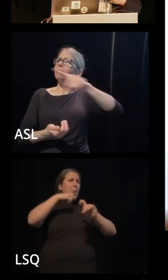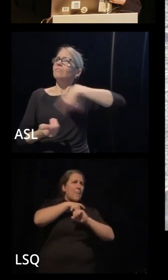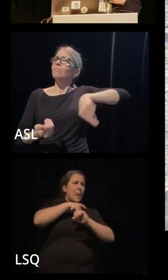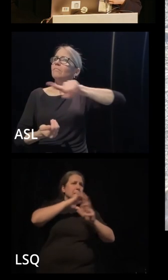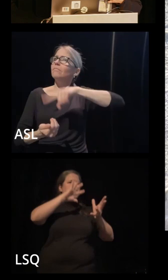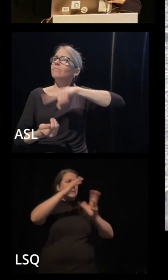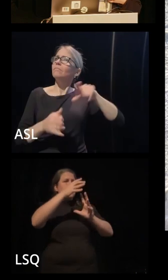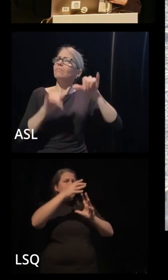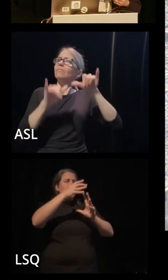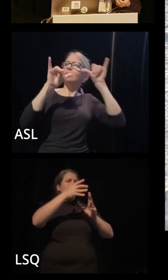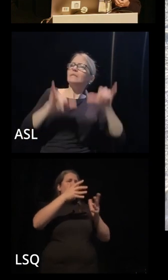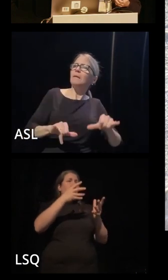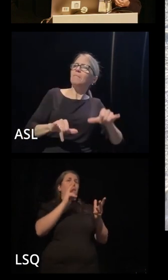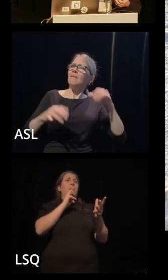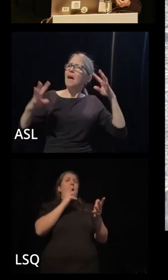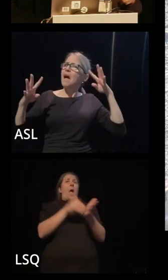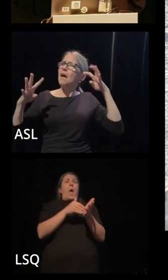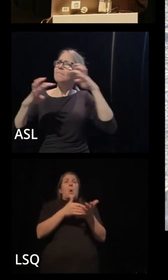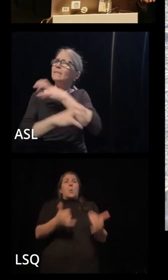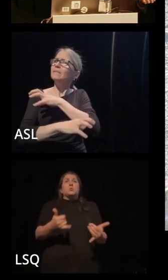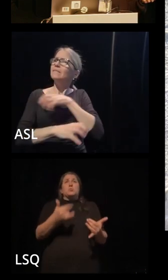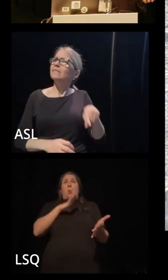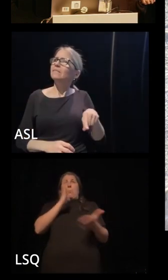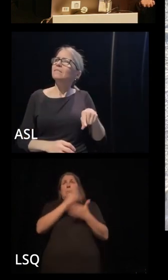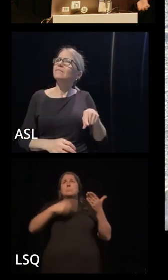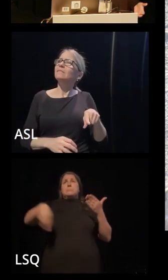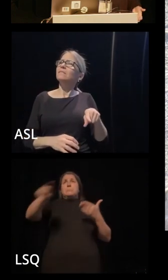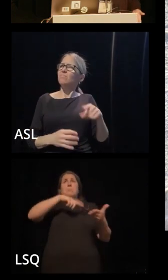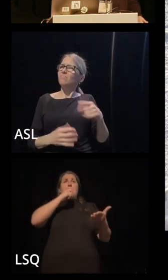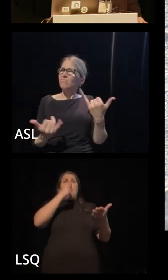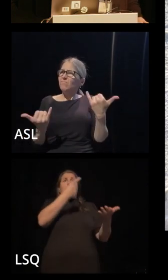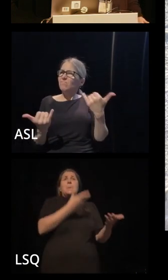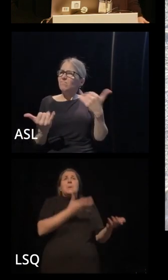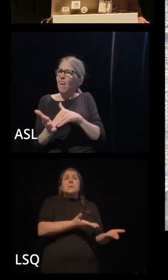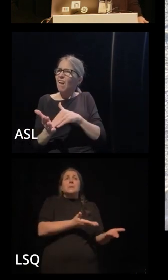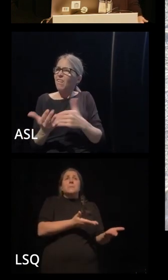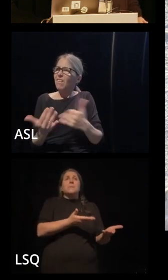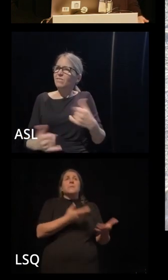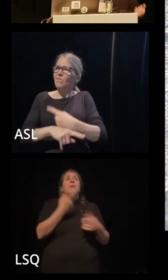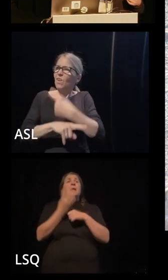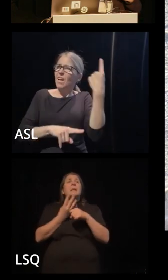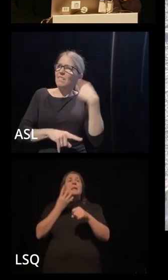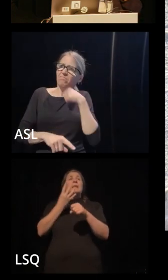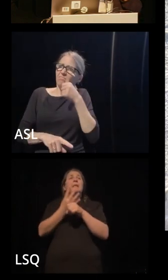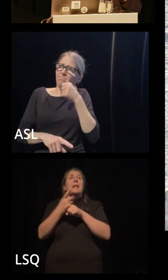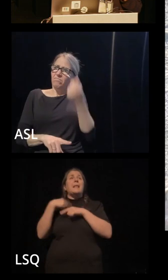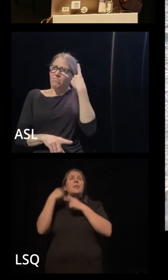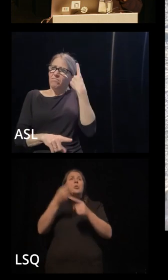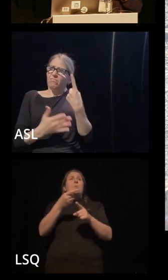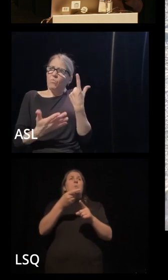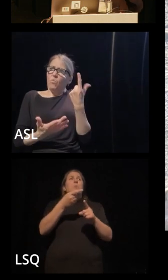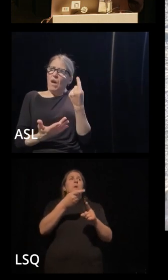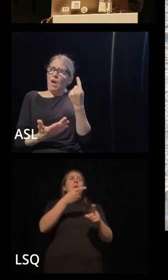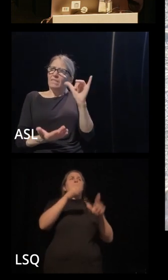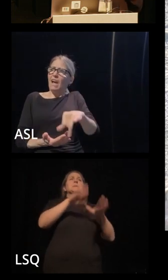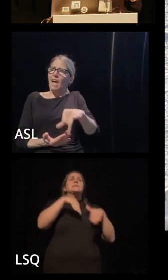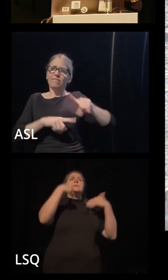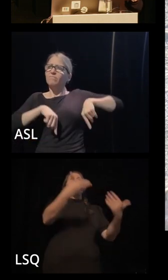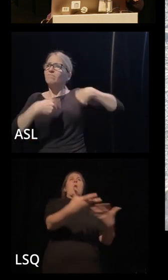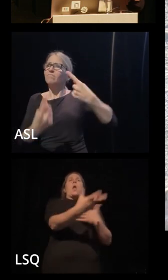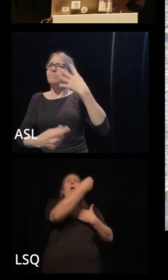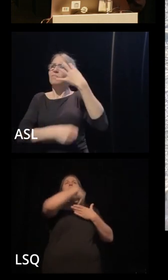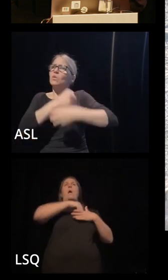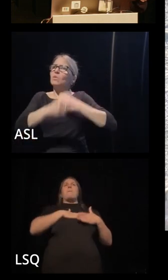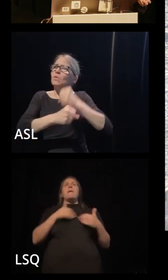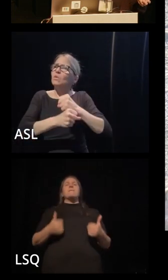nous submerge tous encore aujourd'hui. Donc, bien entendu, ça fait 4 ans que le Saint-Laurent submerge ma propre vie, mais ce que je